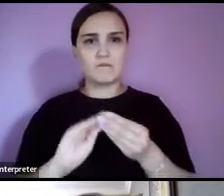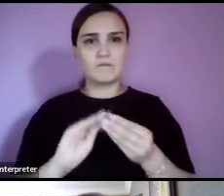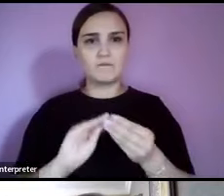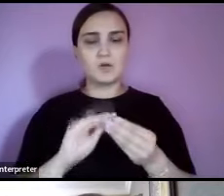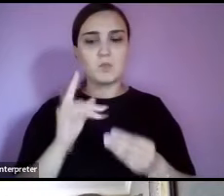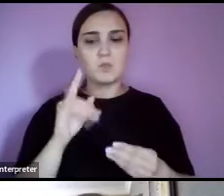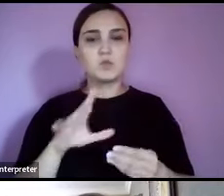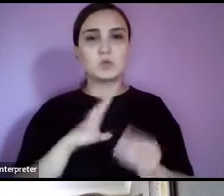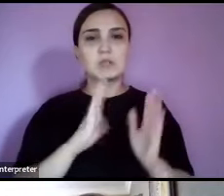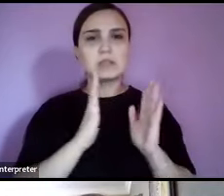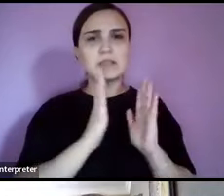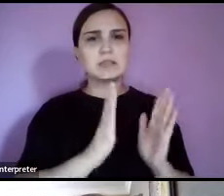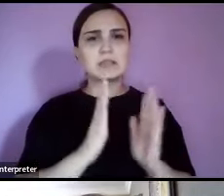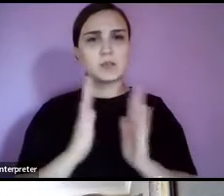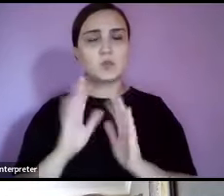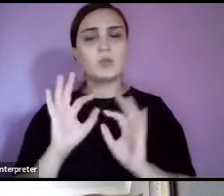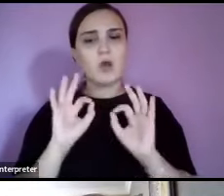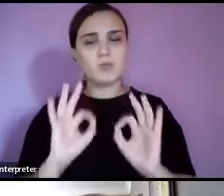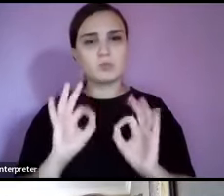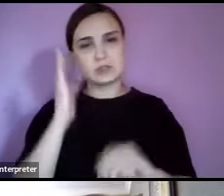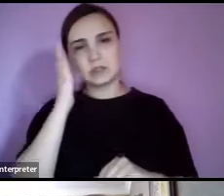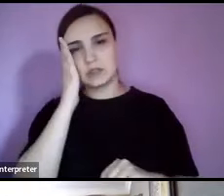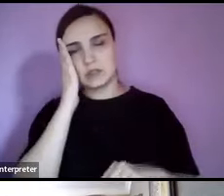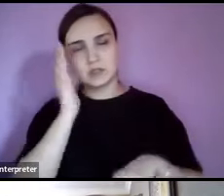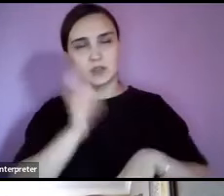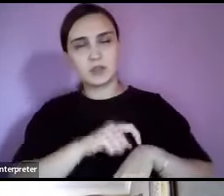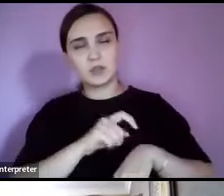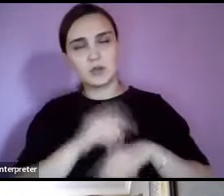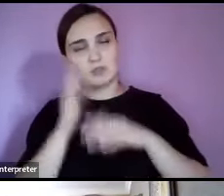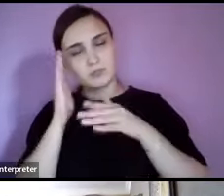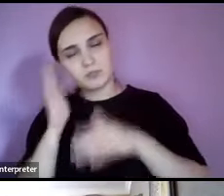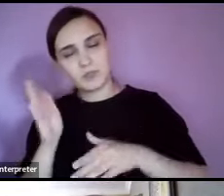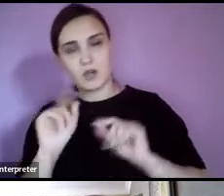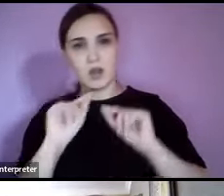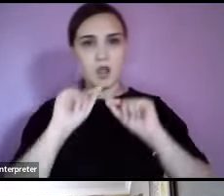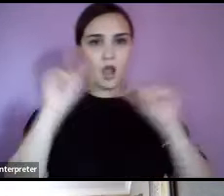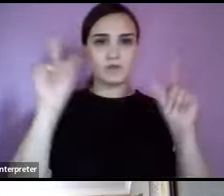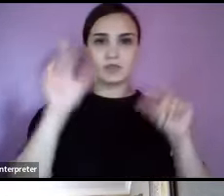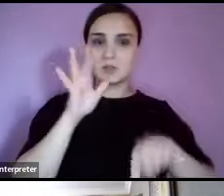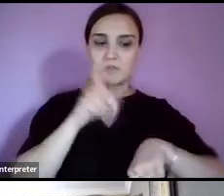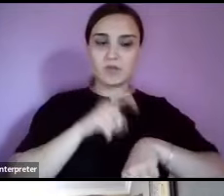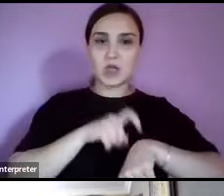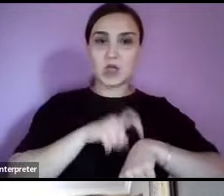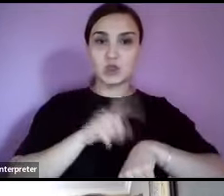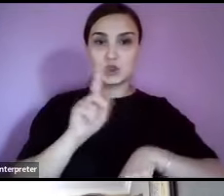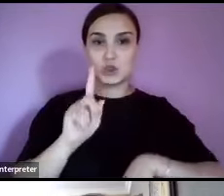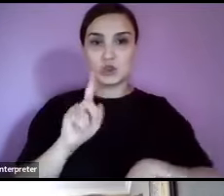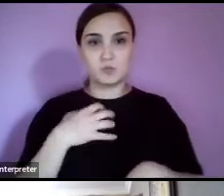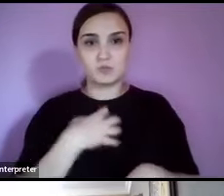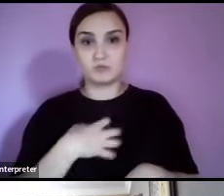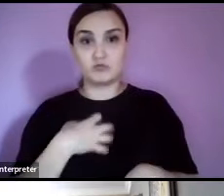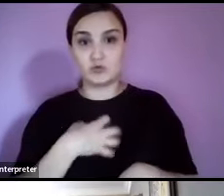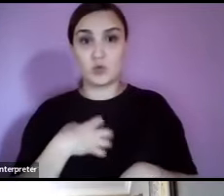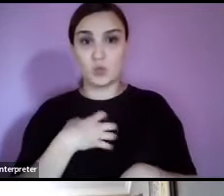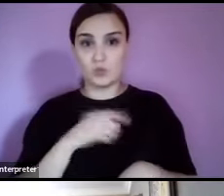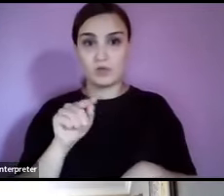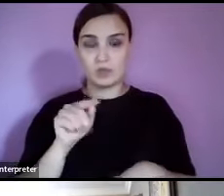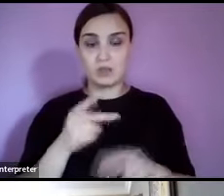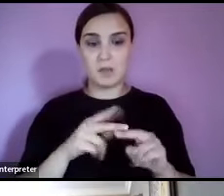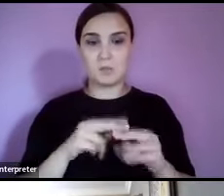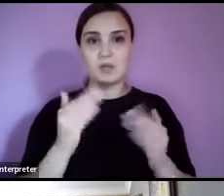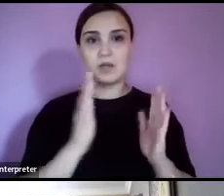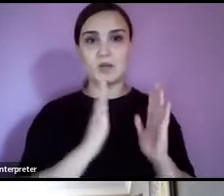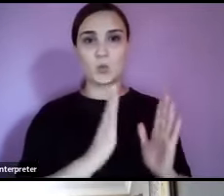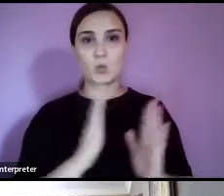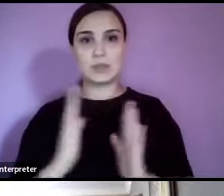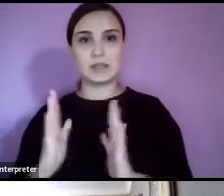ეს სტაბილური დაძინების და გაღვიძების რეჟიმი, ამ მხრივ არის ერთ-ერთი კომპონენტი, ხო, ამ რუტინის და